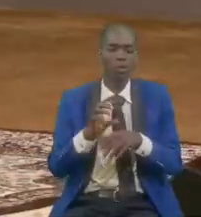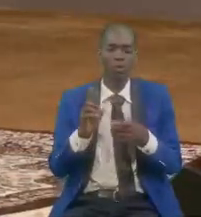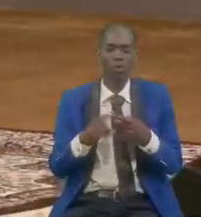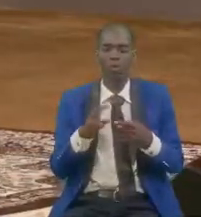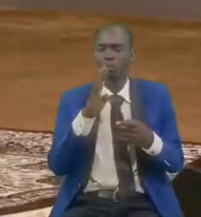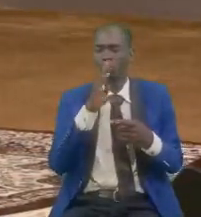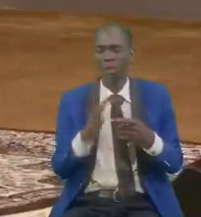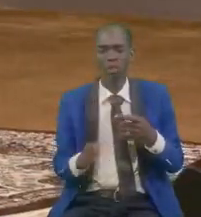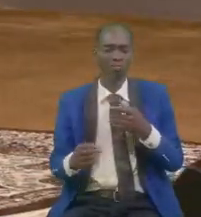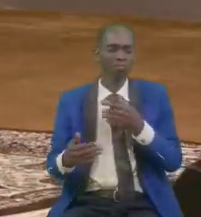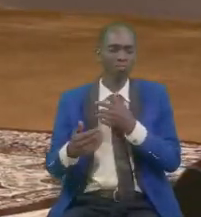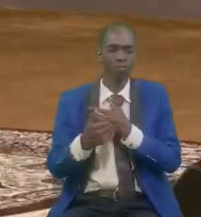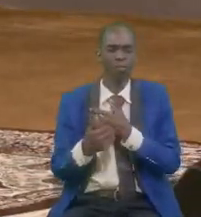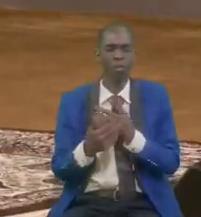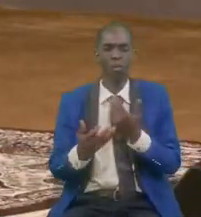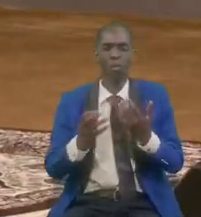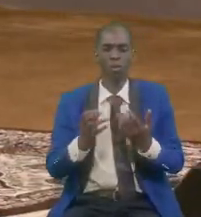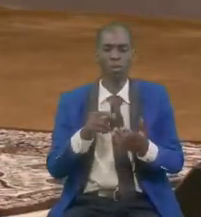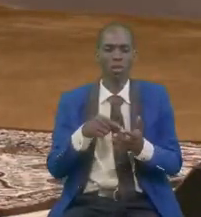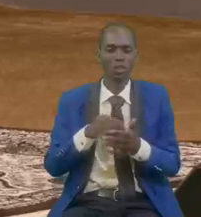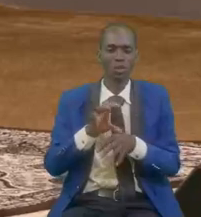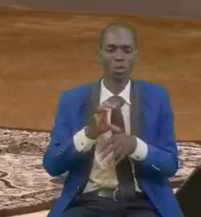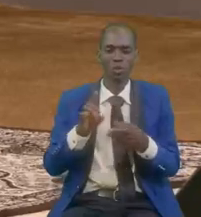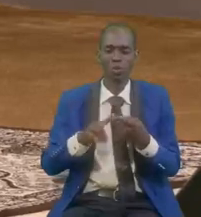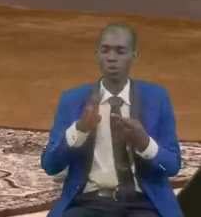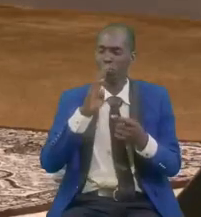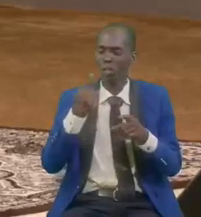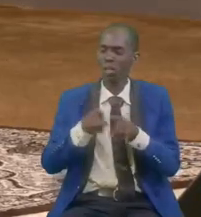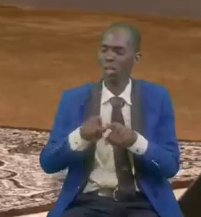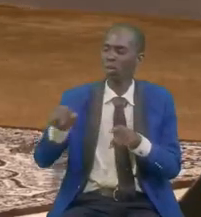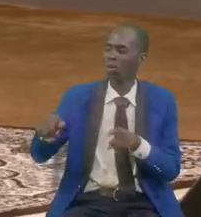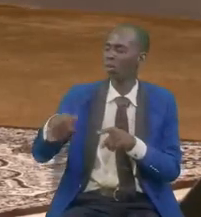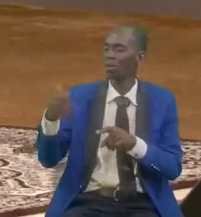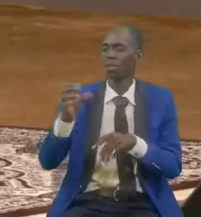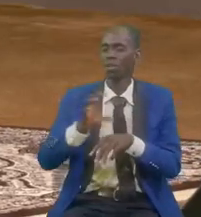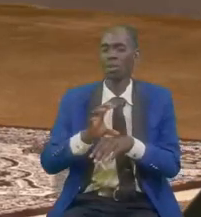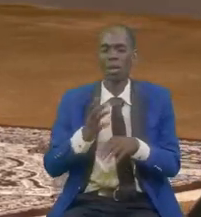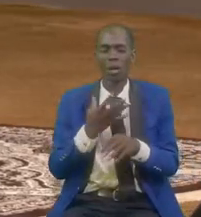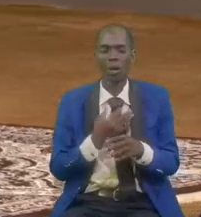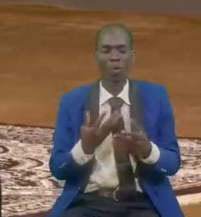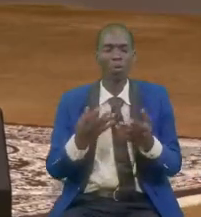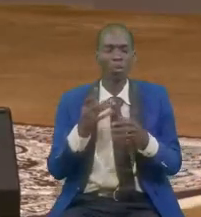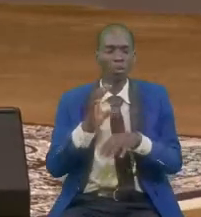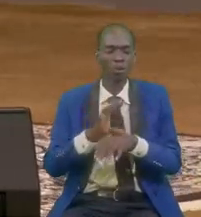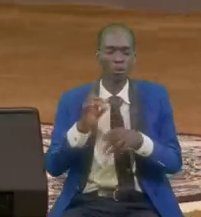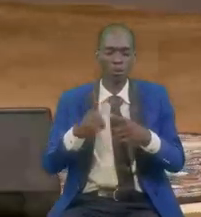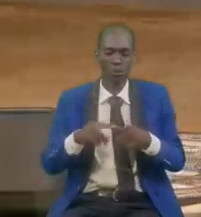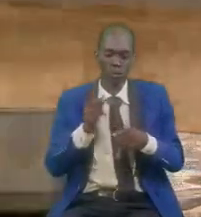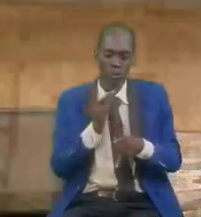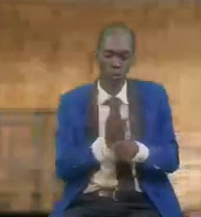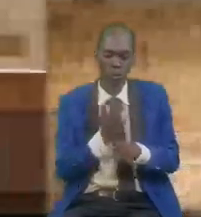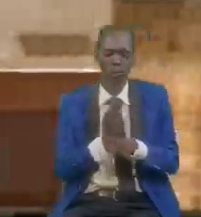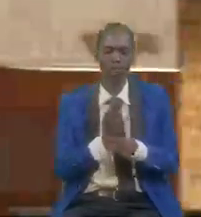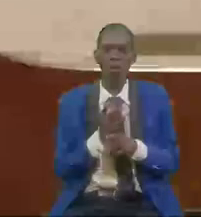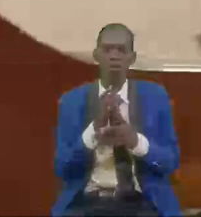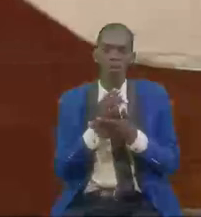l'Église soit comme, cette Église soit comme toute autre Église. Ils veulent que l'Église retienne